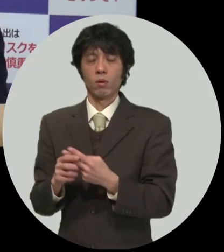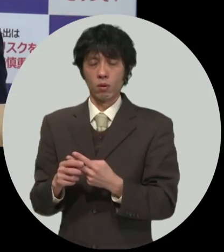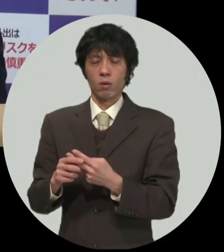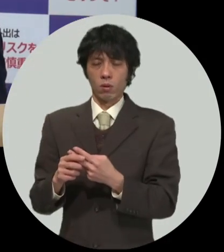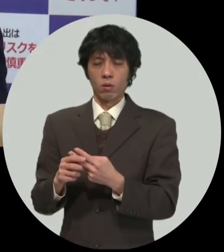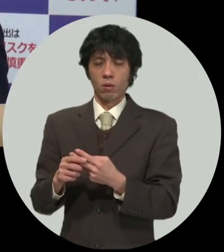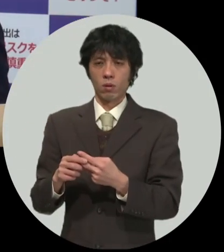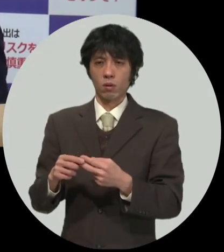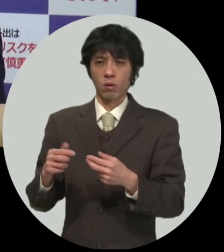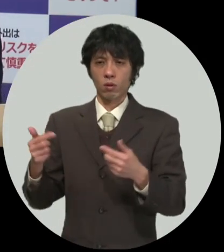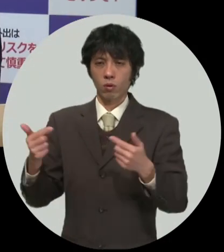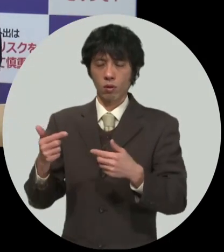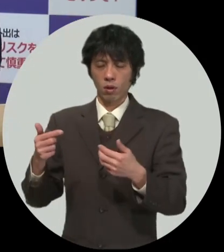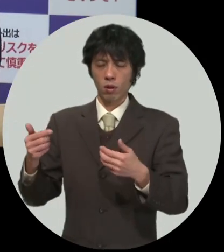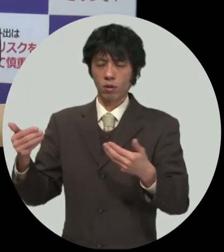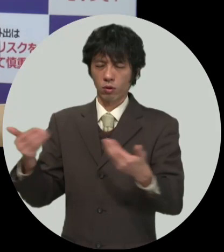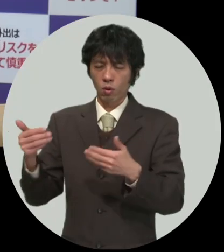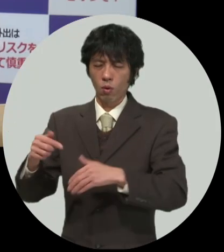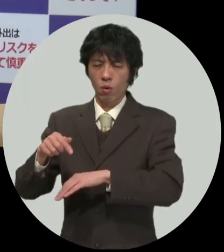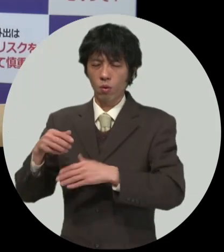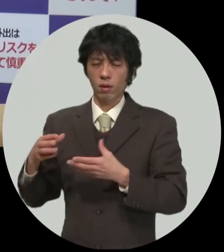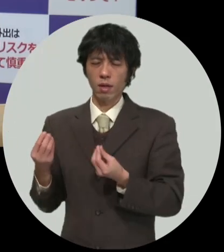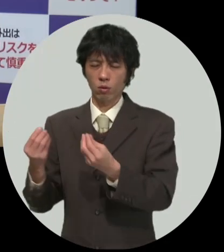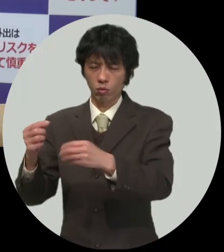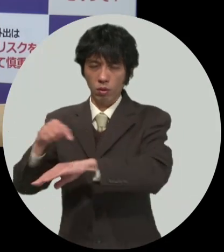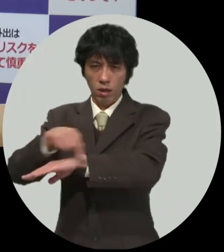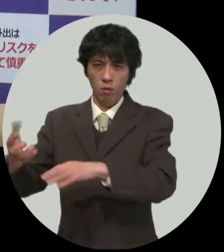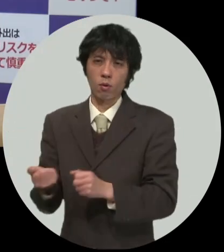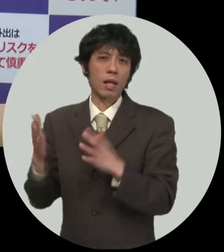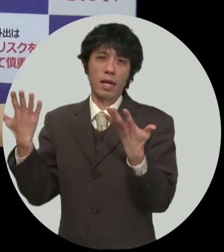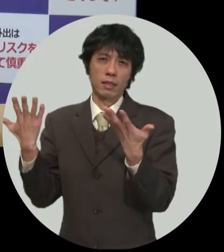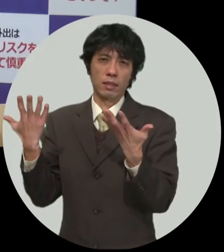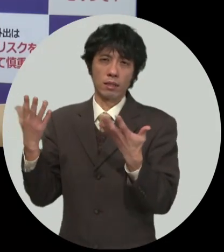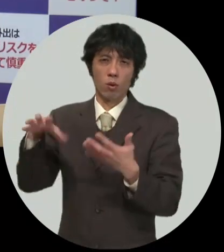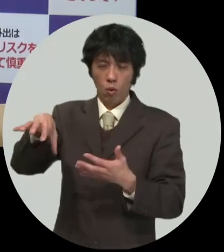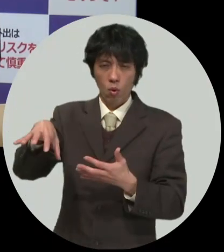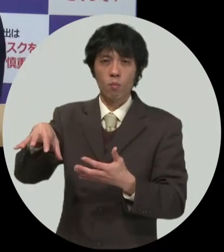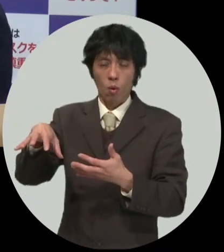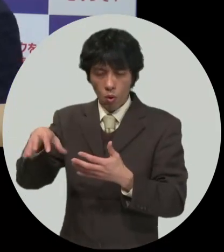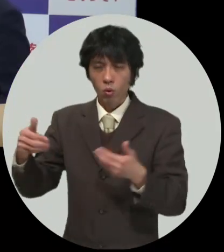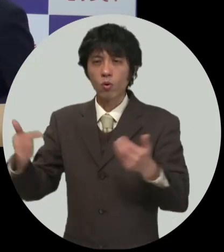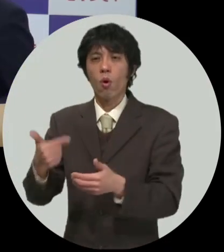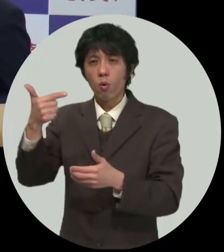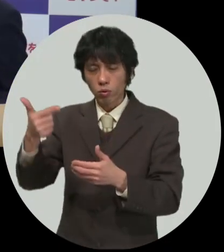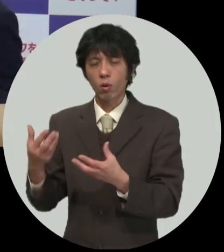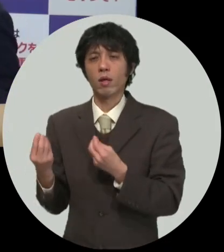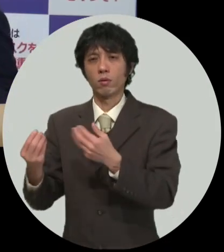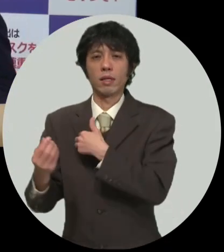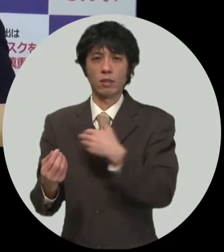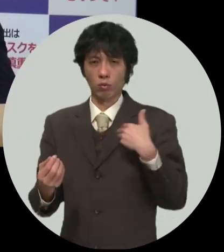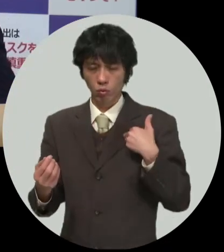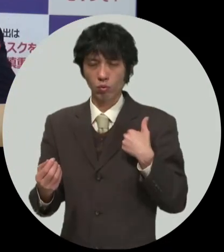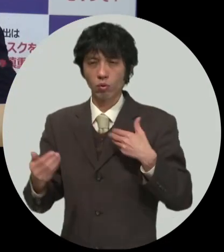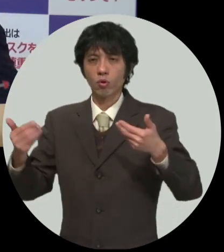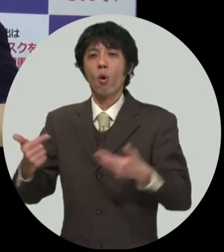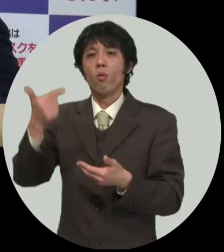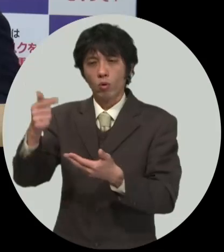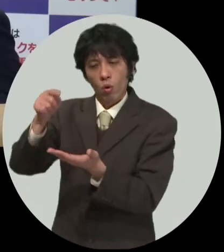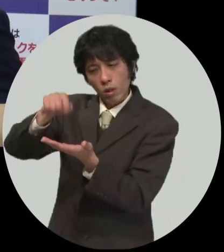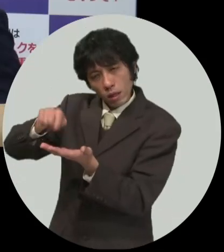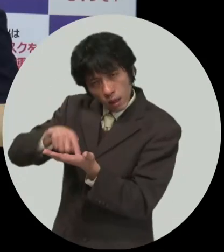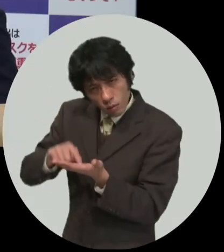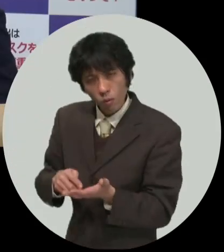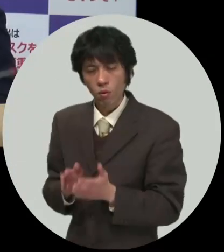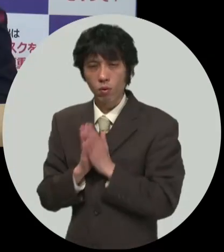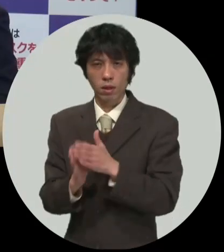業務継続計画を持っておられない方につきましてはもう事業の継続が図れるように業務の点検をお願いしたいというふうに